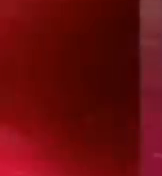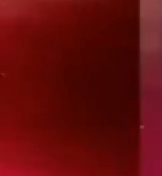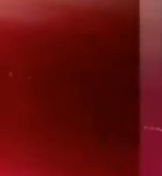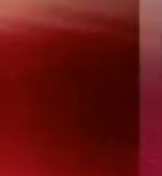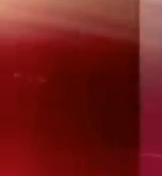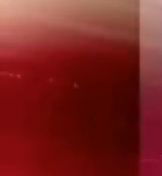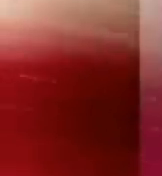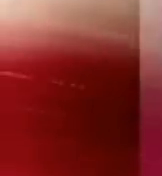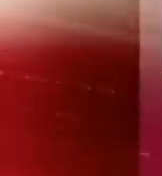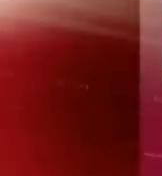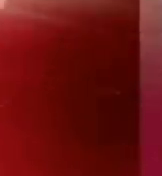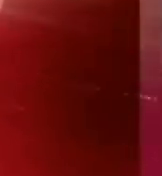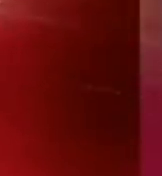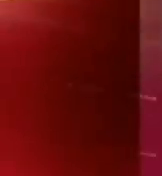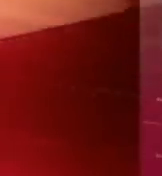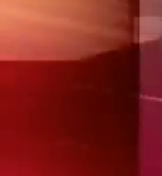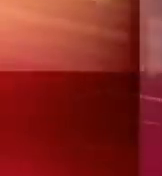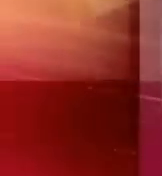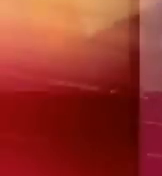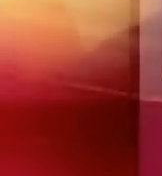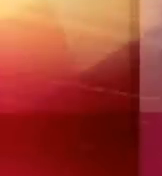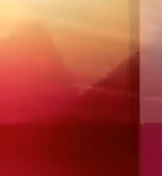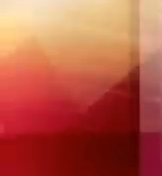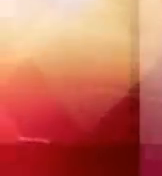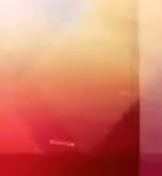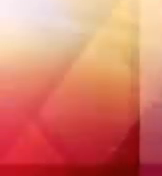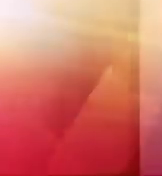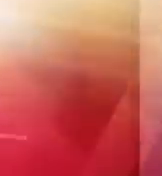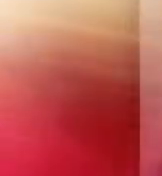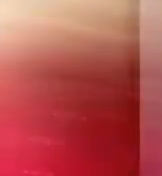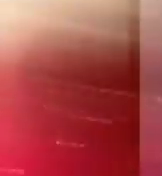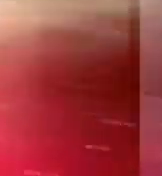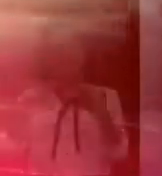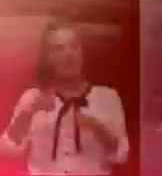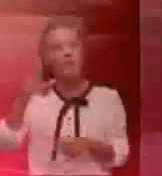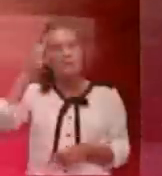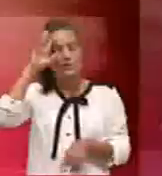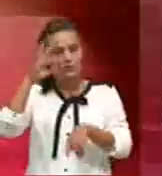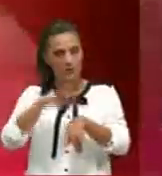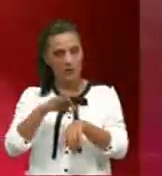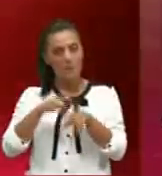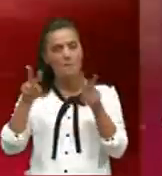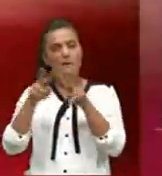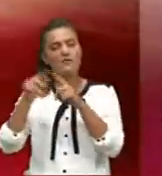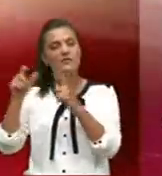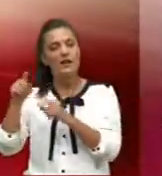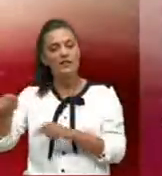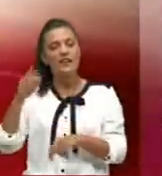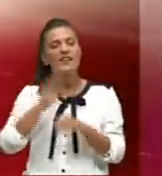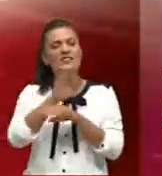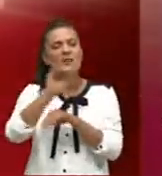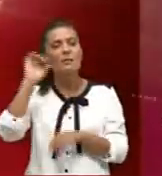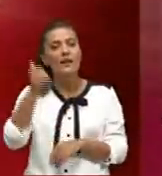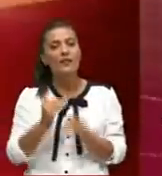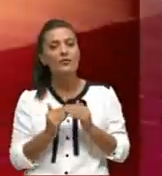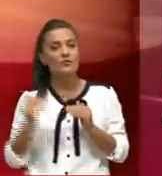Biga Kaymakamı Fatih Genel'le Osman Bey Geleneksel Atlı Okçuluk Festivali. Psikolog Doktor Mehmet Şakiroğlu'dan yaşam